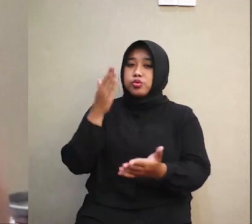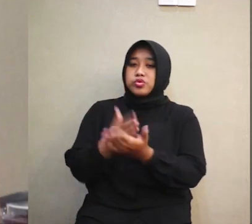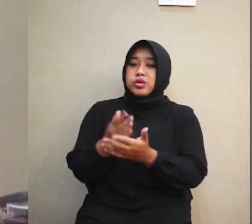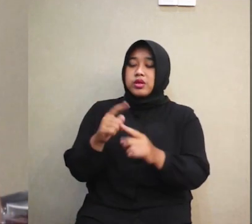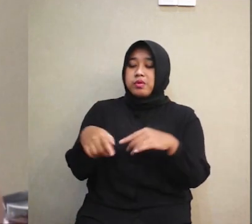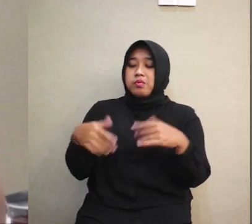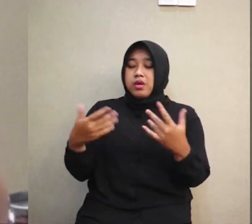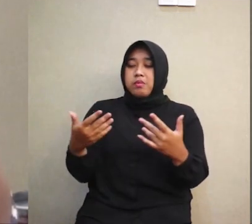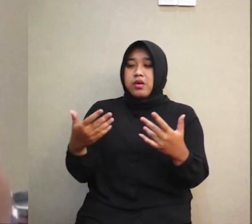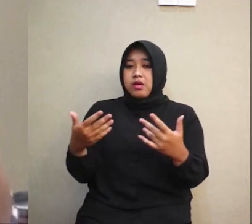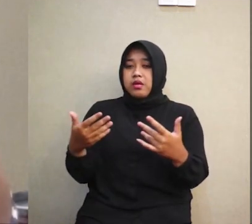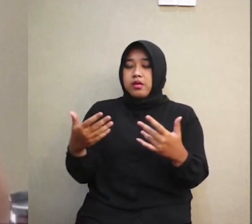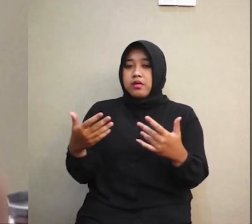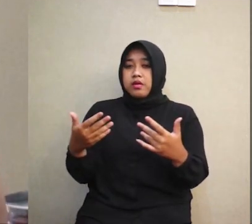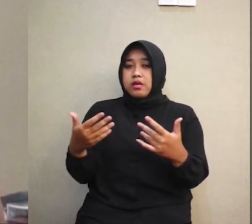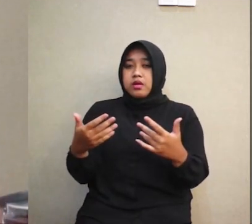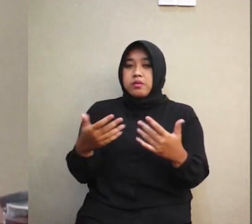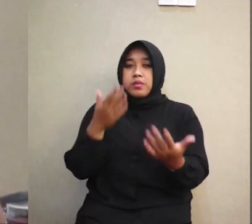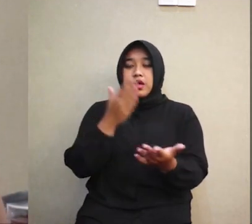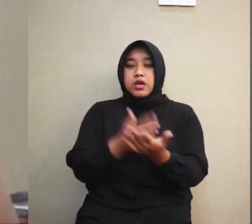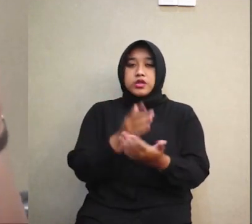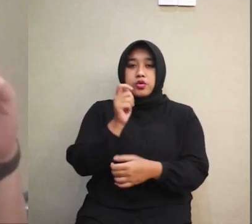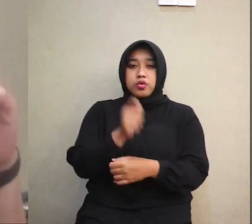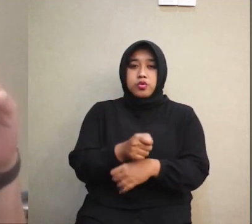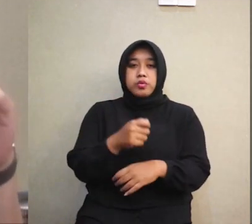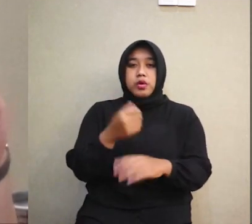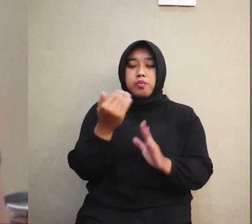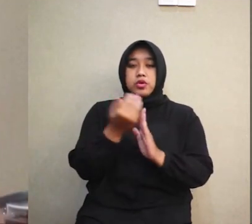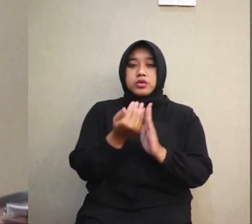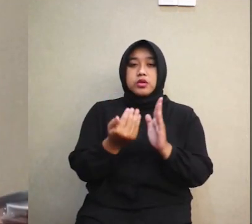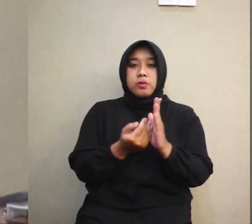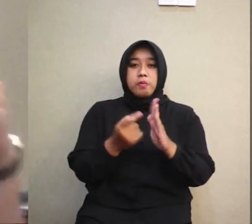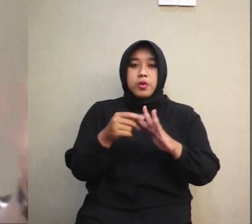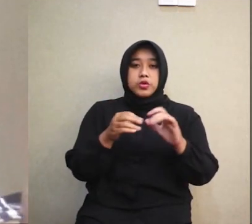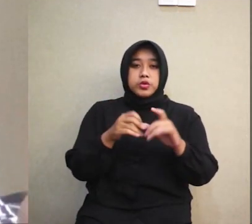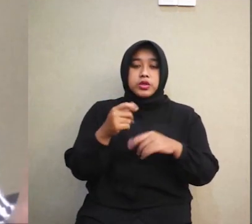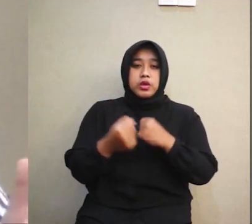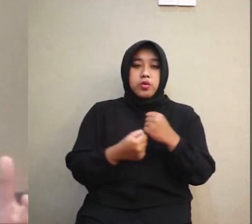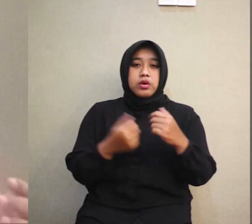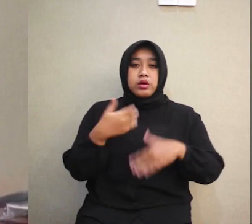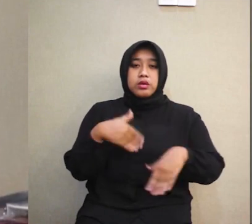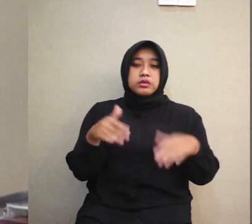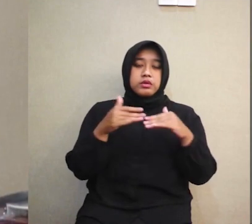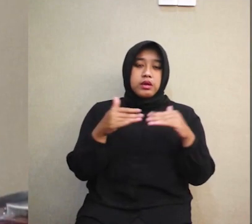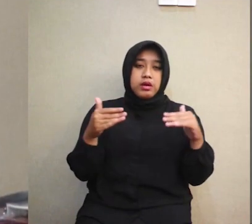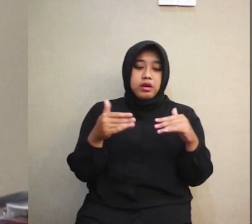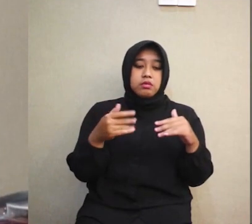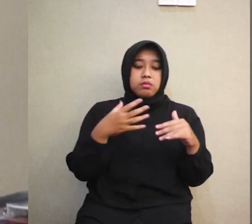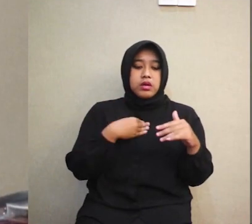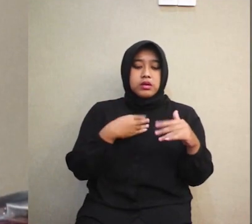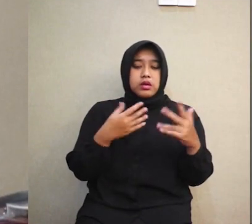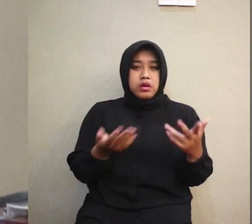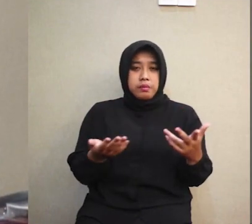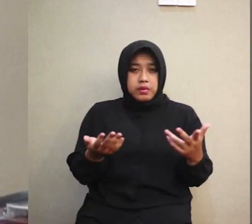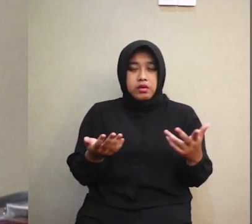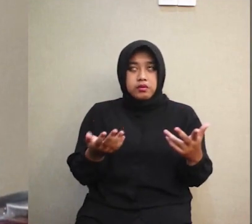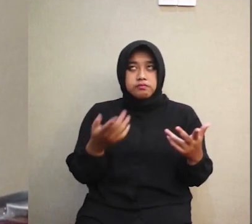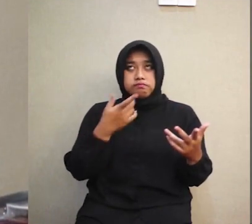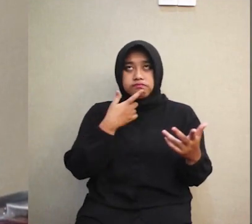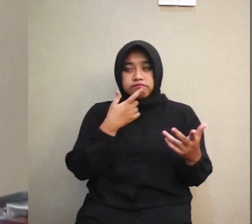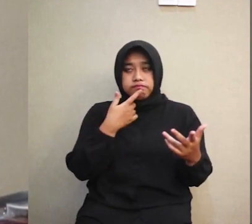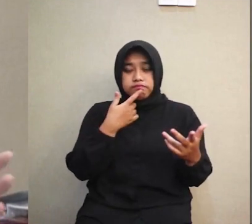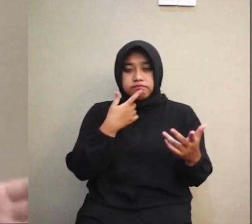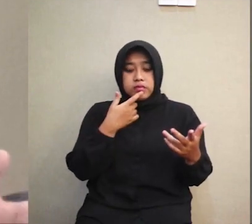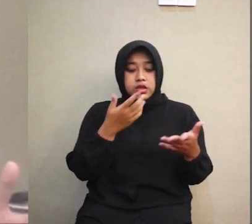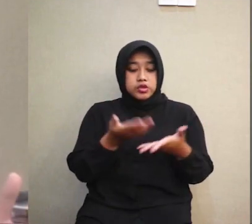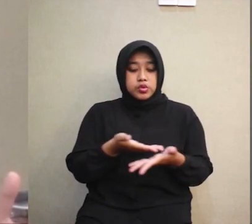tentang bagaimana penegakan hukum secara prosedural itu dilakukan dengan kesetaraan kesetaraan itu maknanya adalah